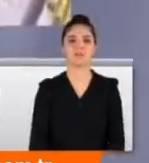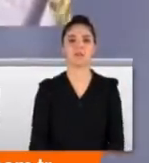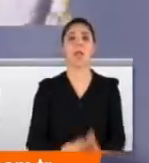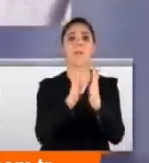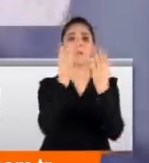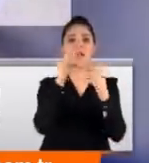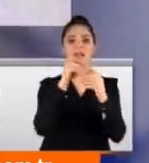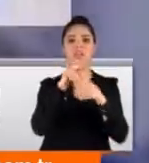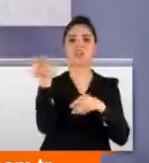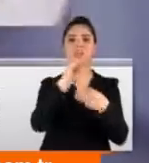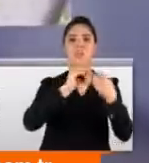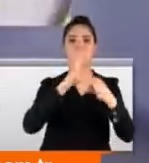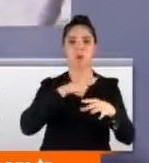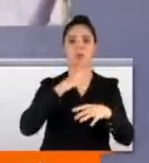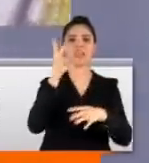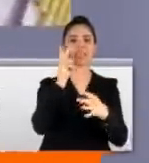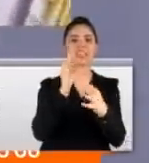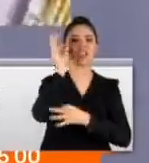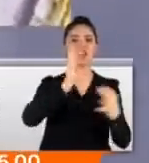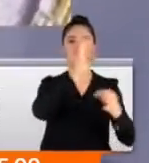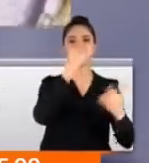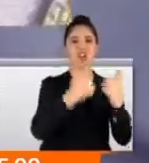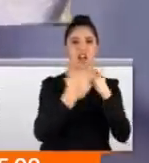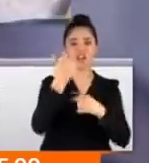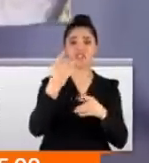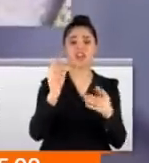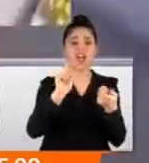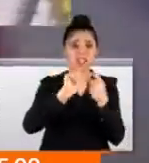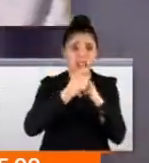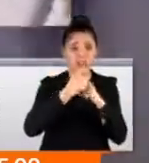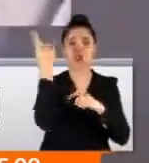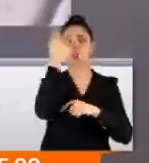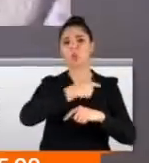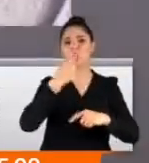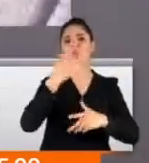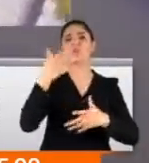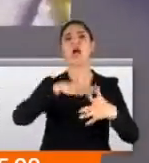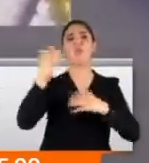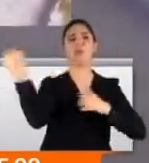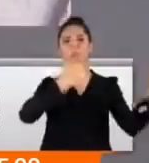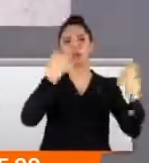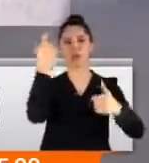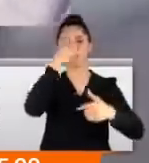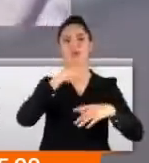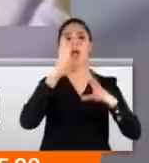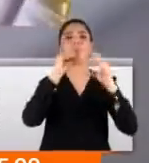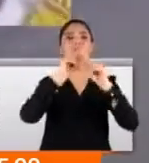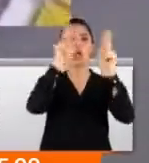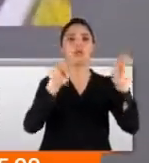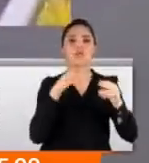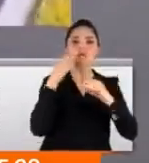Mersin'de aralarında husumet bulunan iki kişi arasında çıkan tartışma kavgaya döndü. Tekme tokat birbirine giren ikili pastaneye